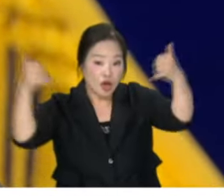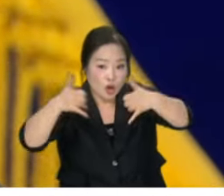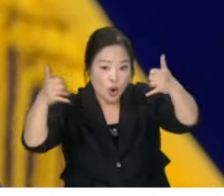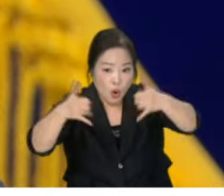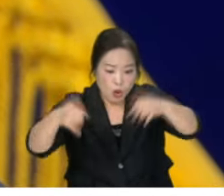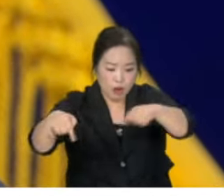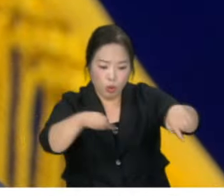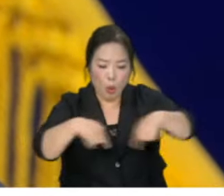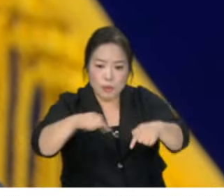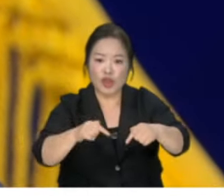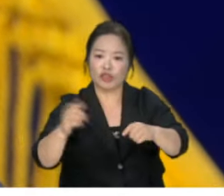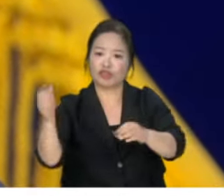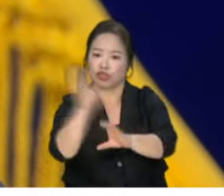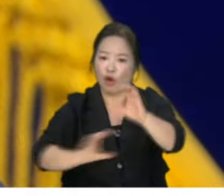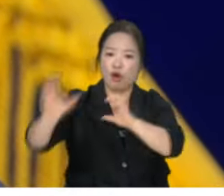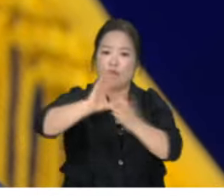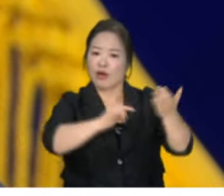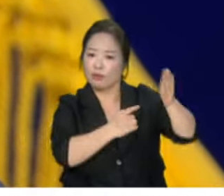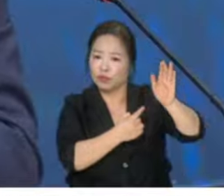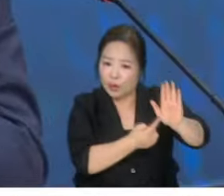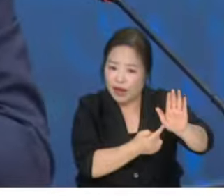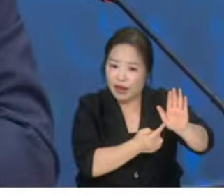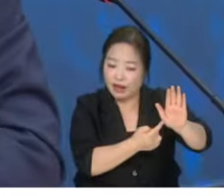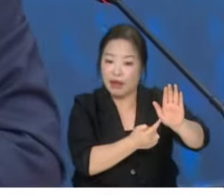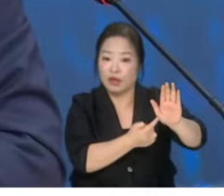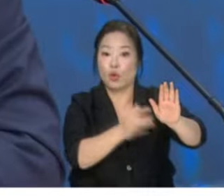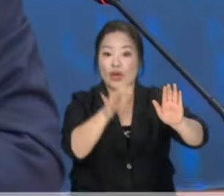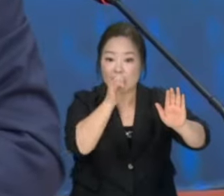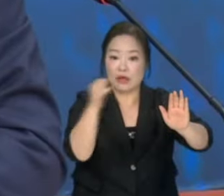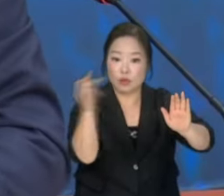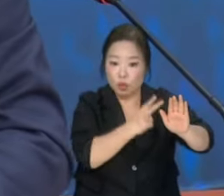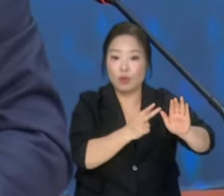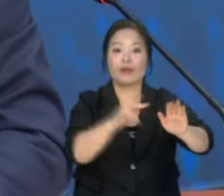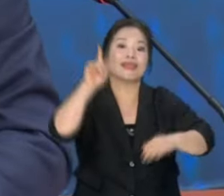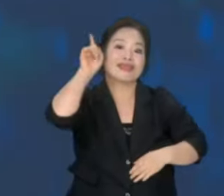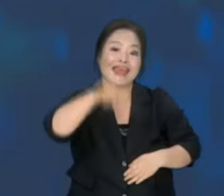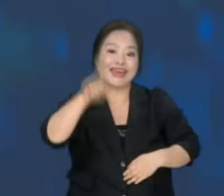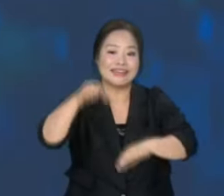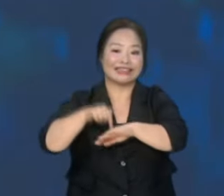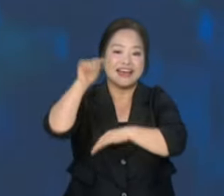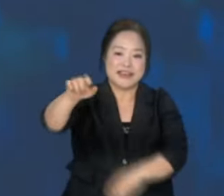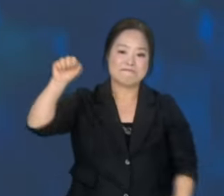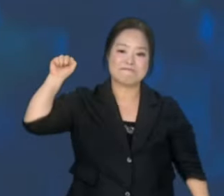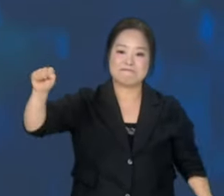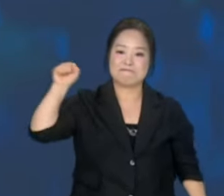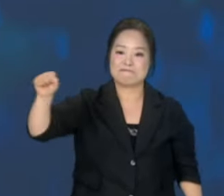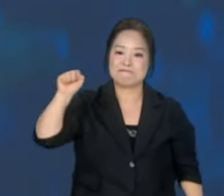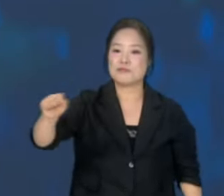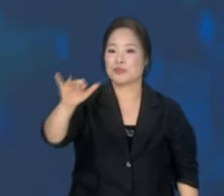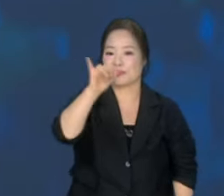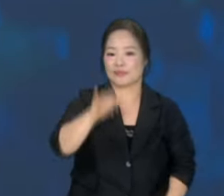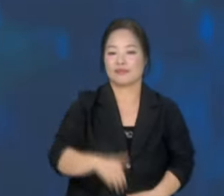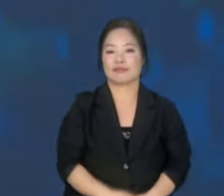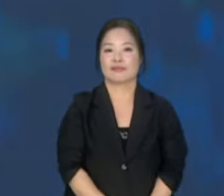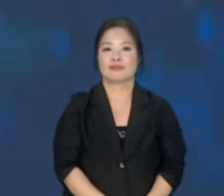검토하는 한편 주말 대규모 장외 투쟁에 나설 계획입니다. 연합뉴스TV 정다희입니다.